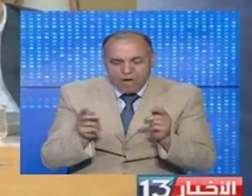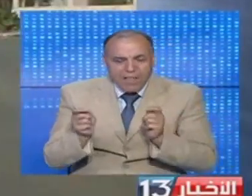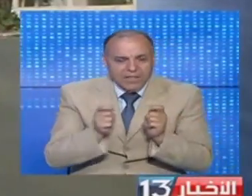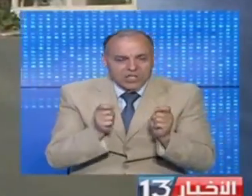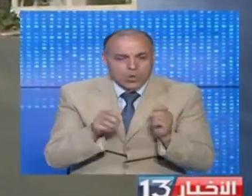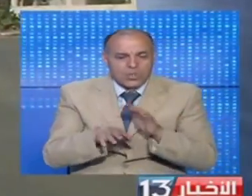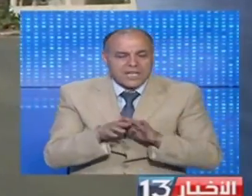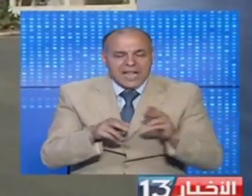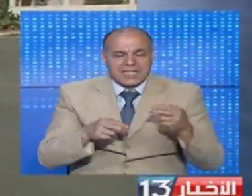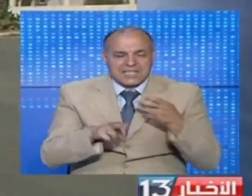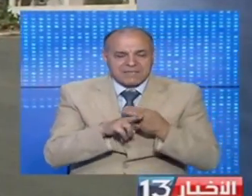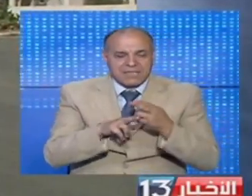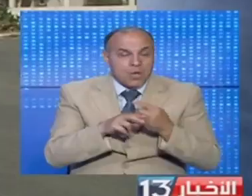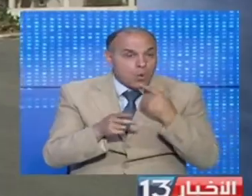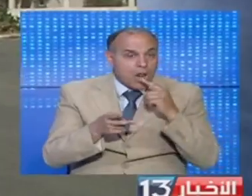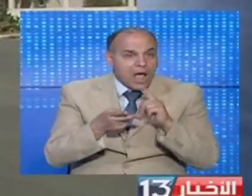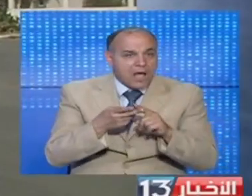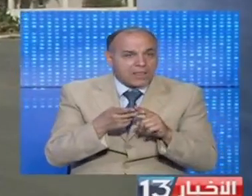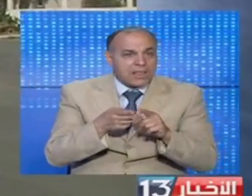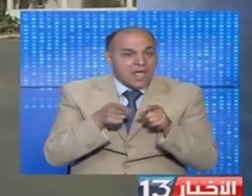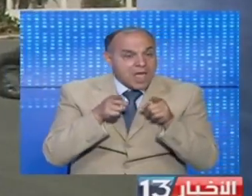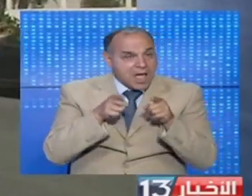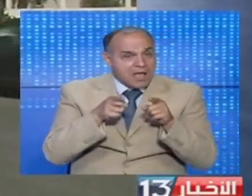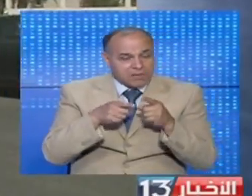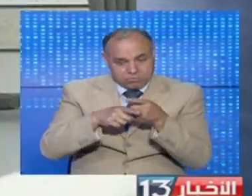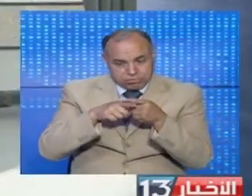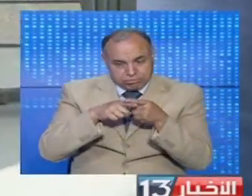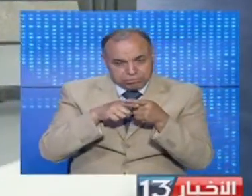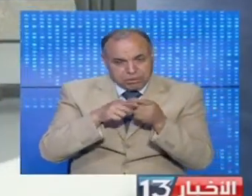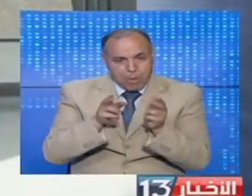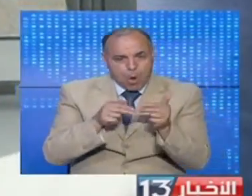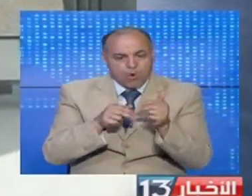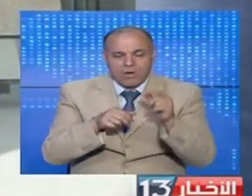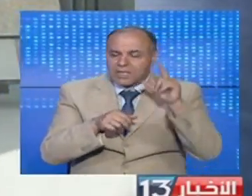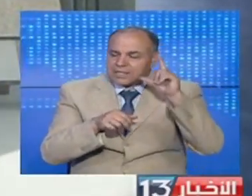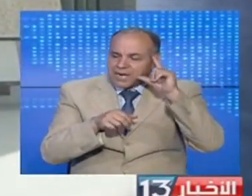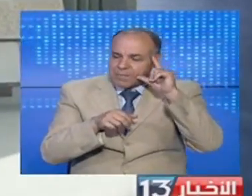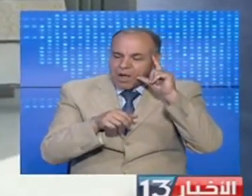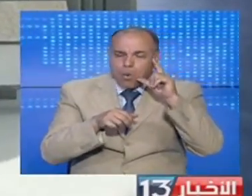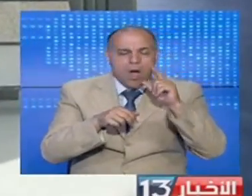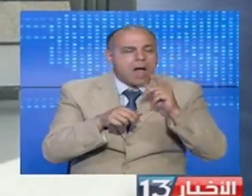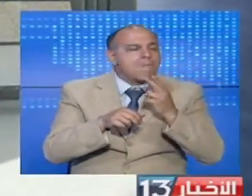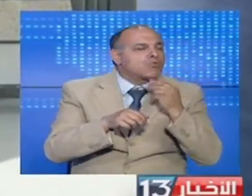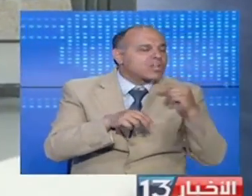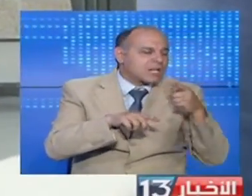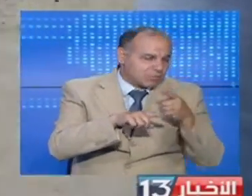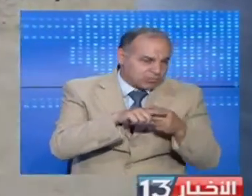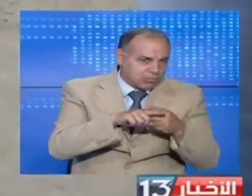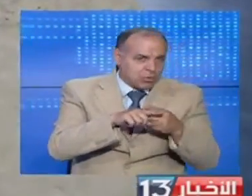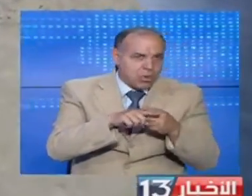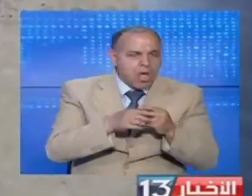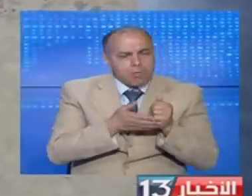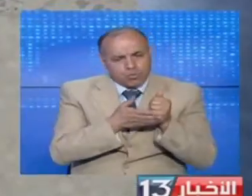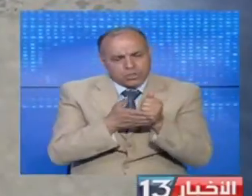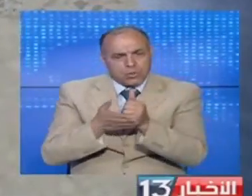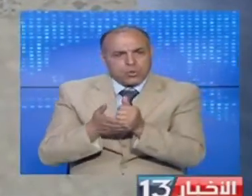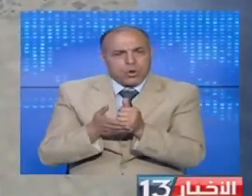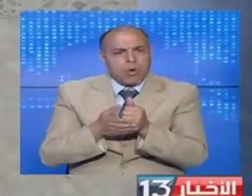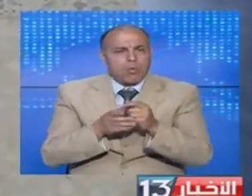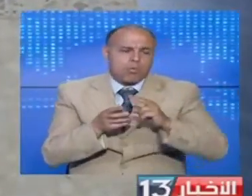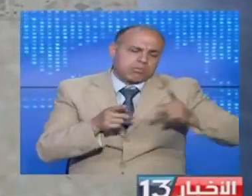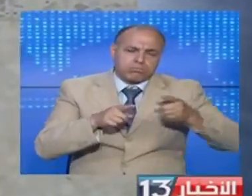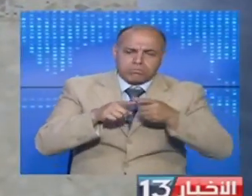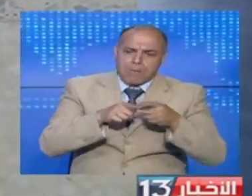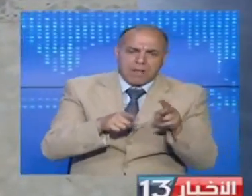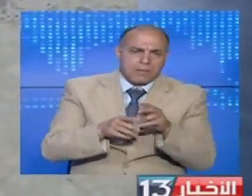والصناعه على رصيدهم الى الشراكه مع غرفته وعلى اجراءات المشجعه ومصالح مشتركه